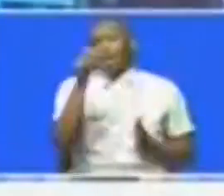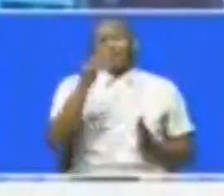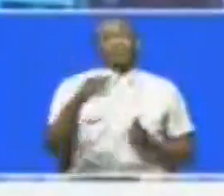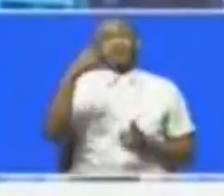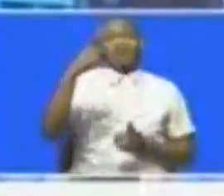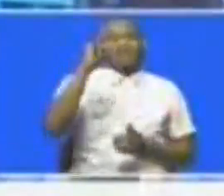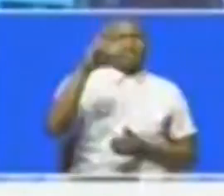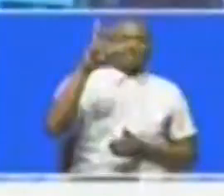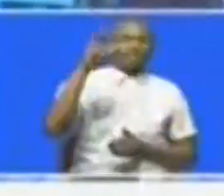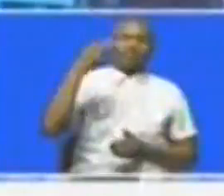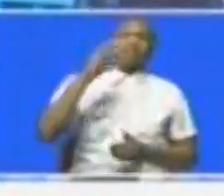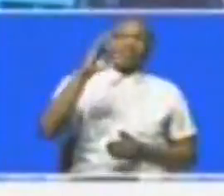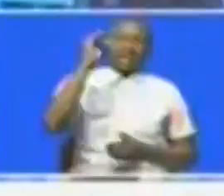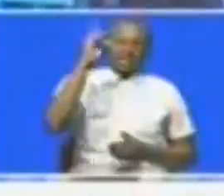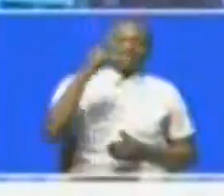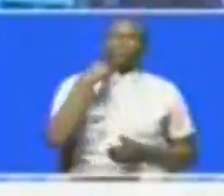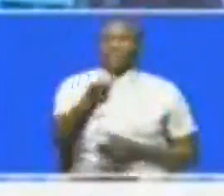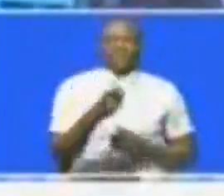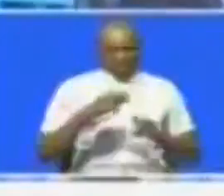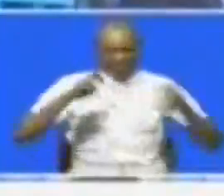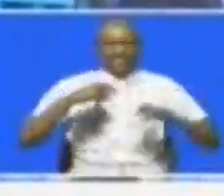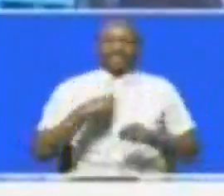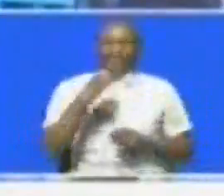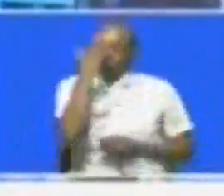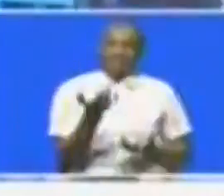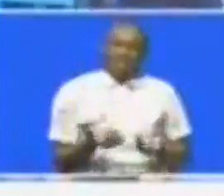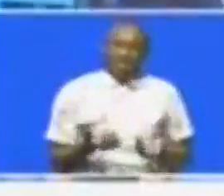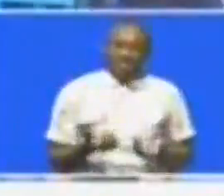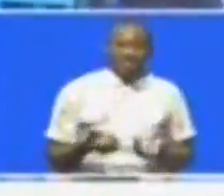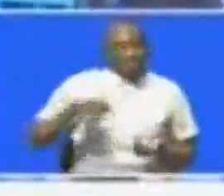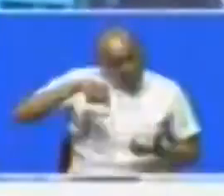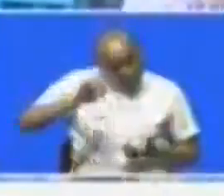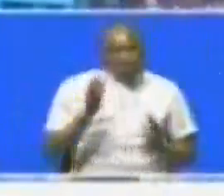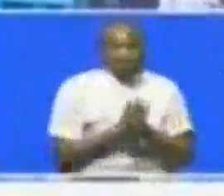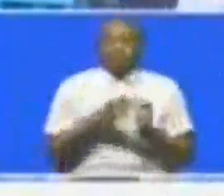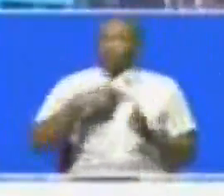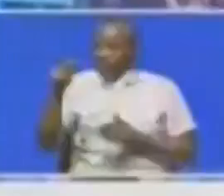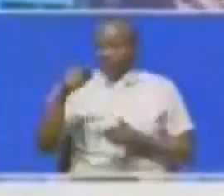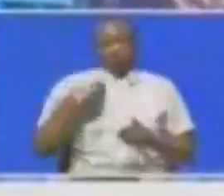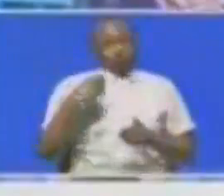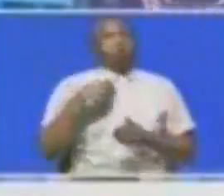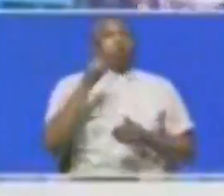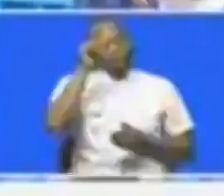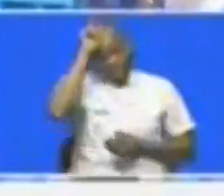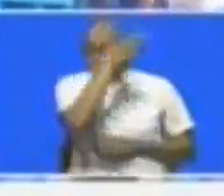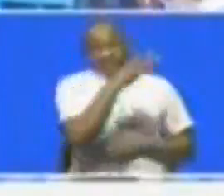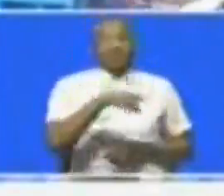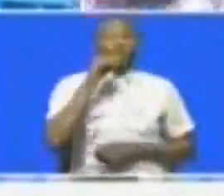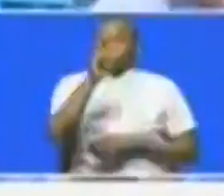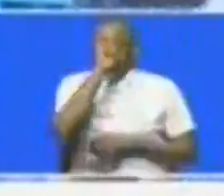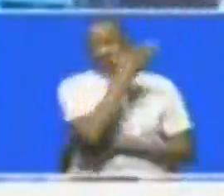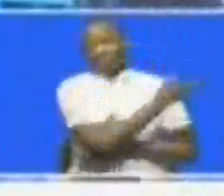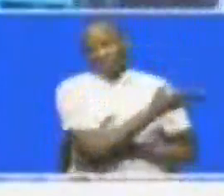Kihoro, director of CID, atiniwe investigated. Na huku wanachukua, hata nimeenda sekuru, nikapata askari wale wawili